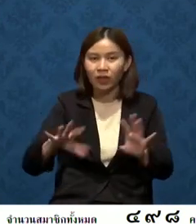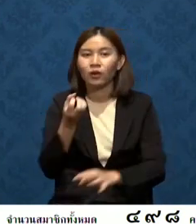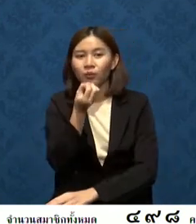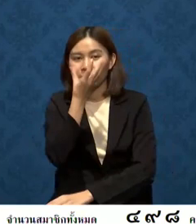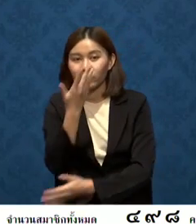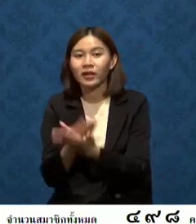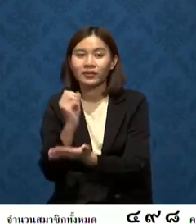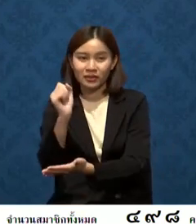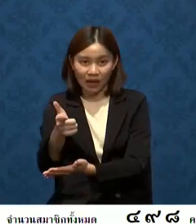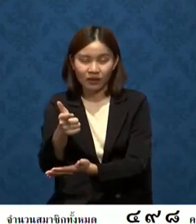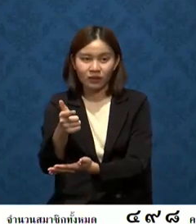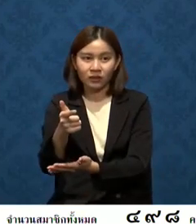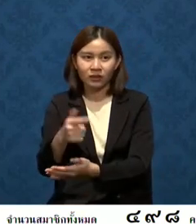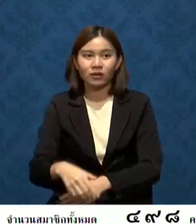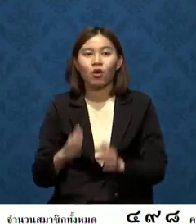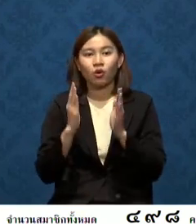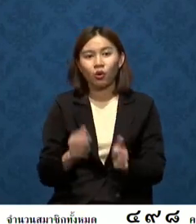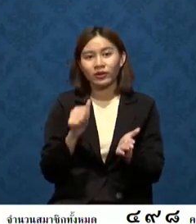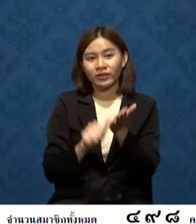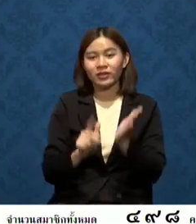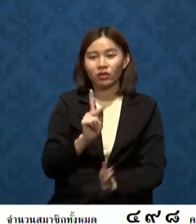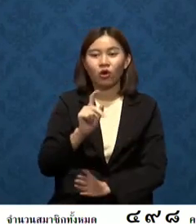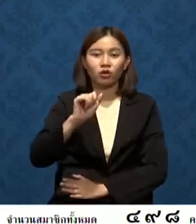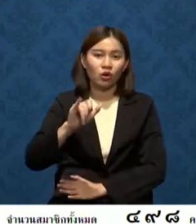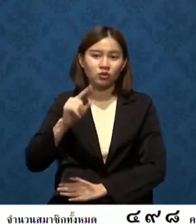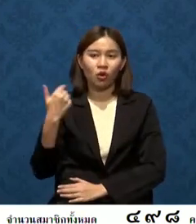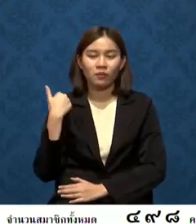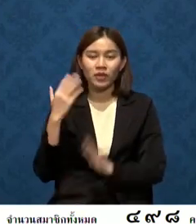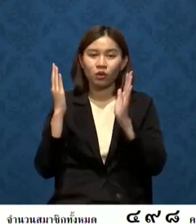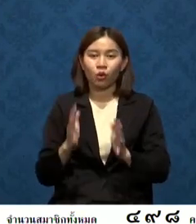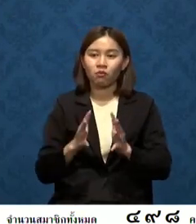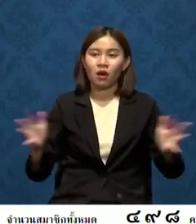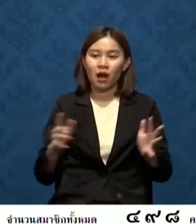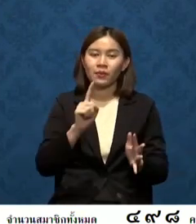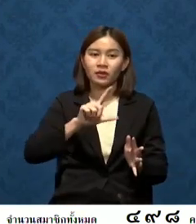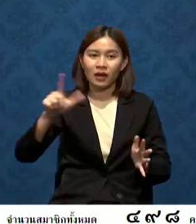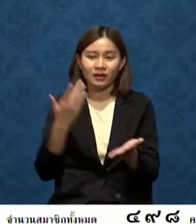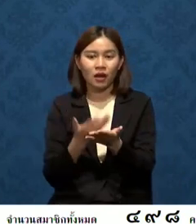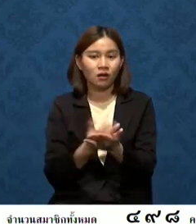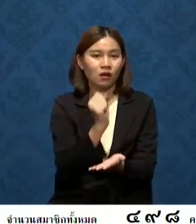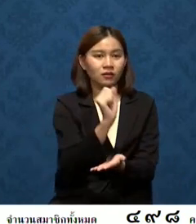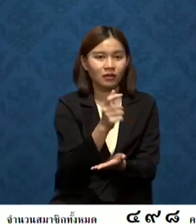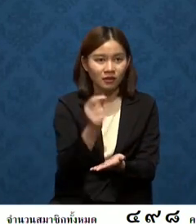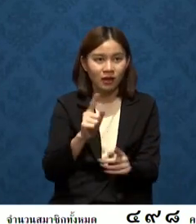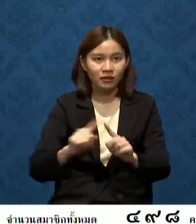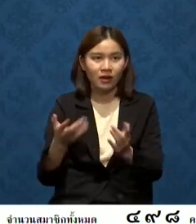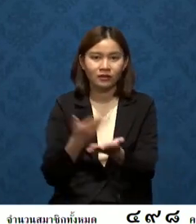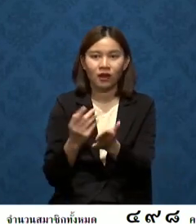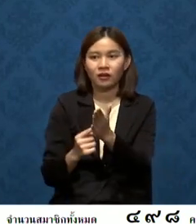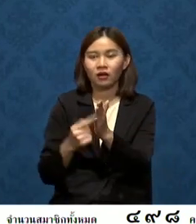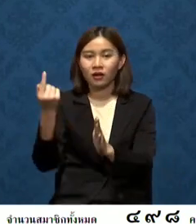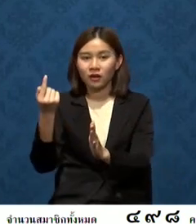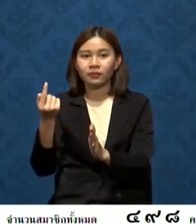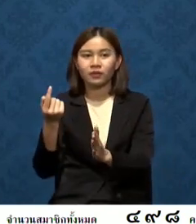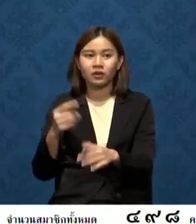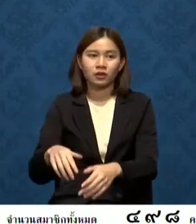เบี้ยลูกหนี้ก็จะ 2ก็จำนวนมากเป็นล้านๆไปจ่ายเงินเท่าไหร่เงินต้นก็เท่าเดิม